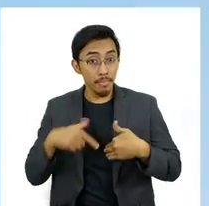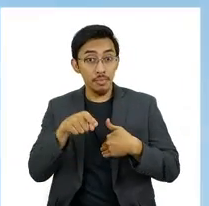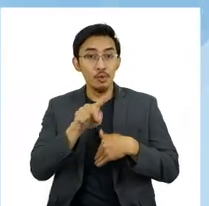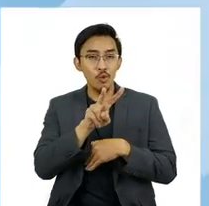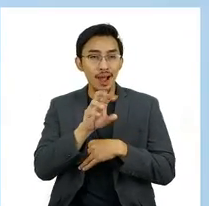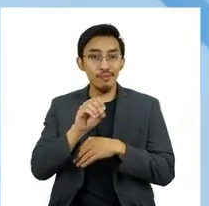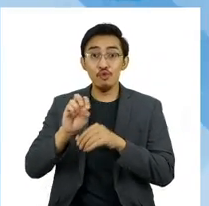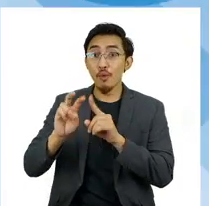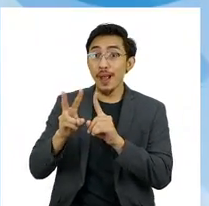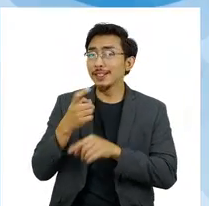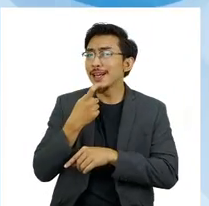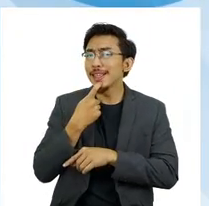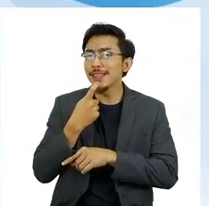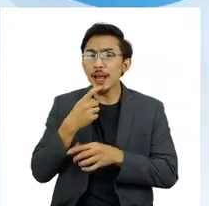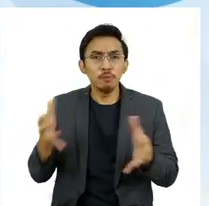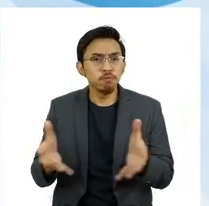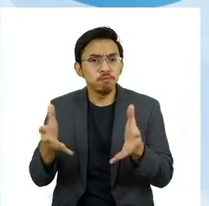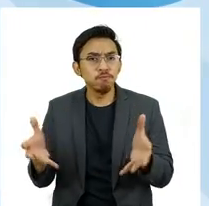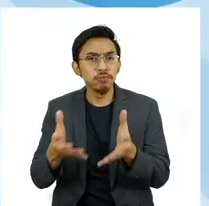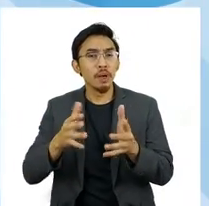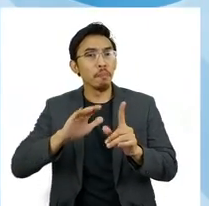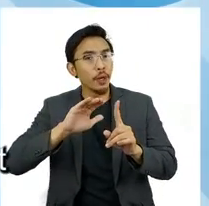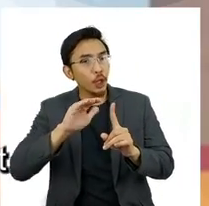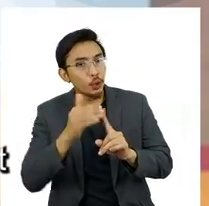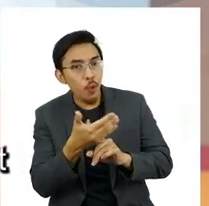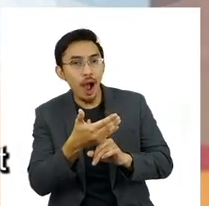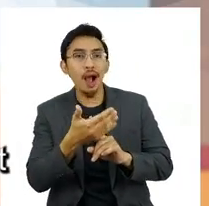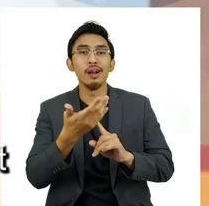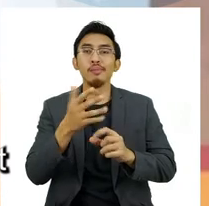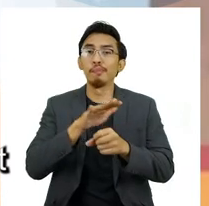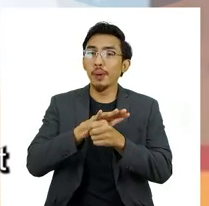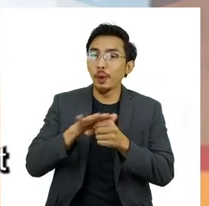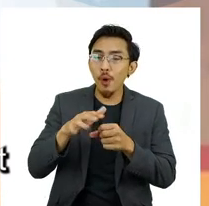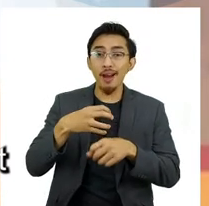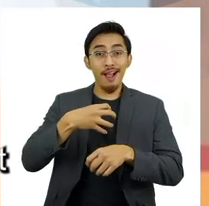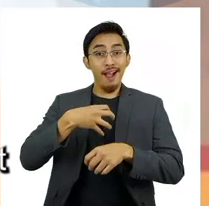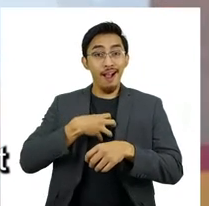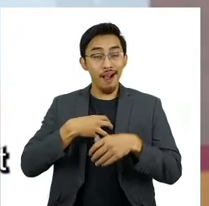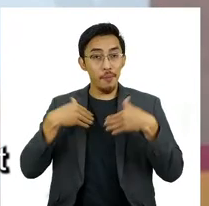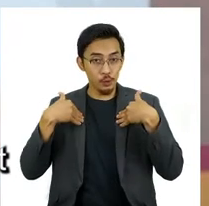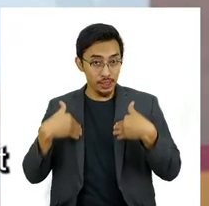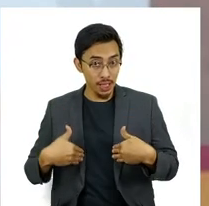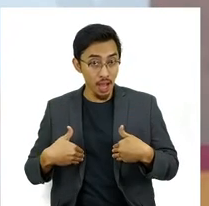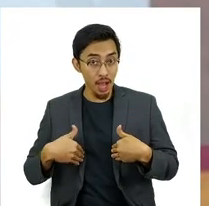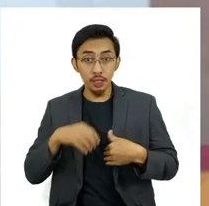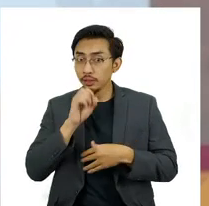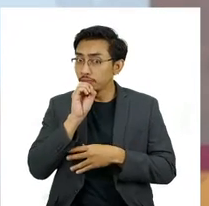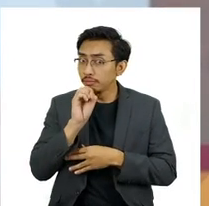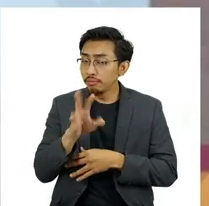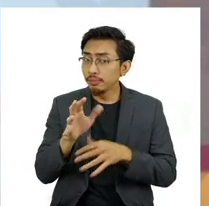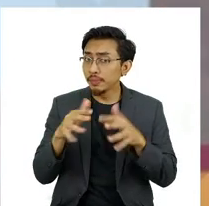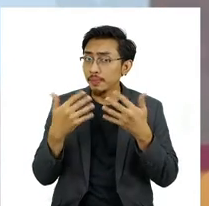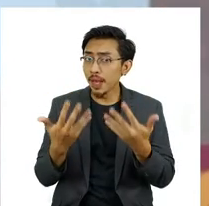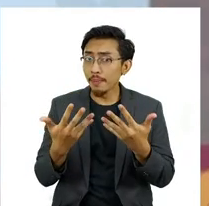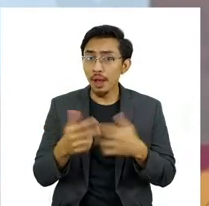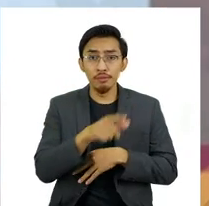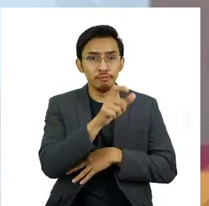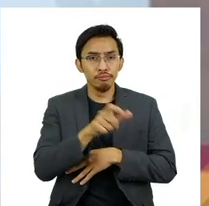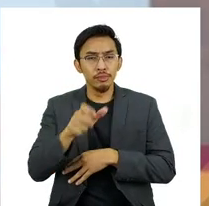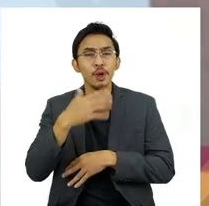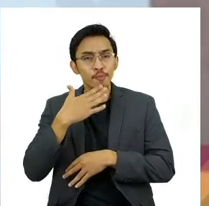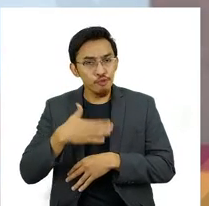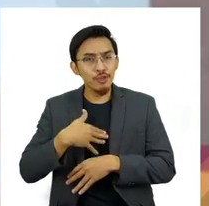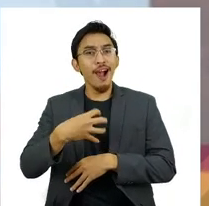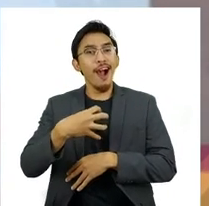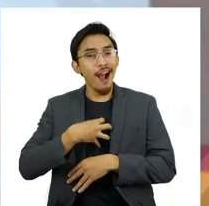PBB tahun 2012 tentang pemajuan, perlindungan, dan pemenuhan hak asasi manusia di internet yang menegaskan setiap